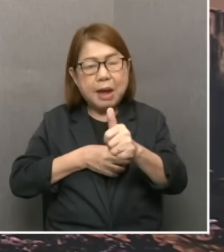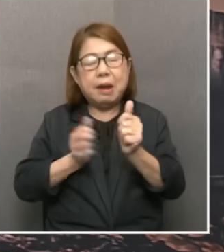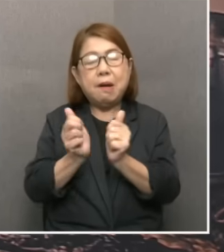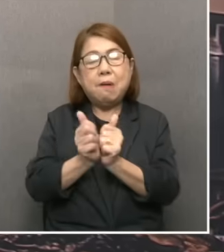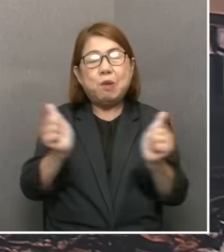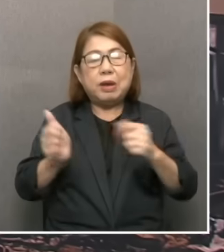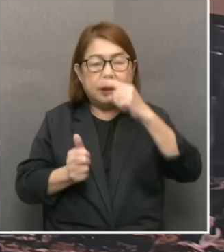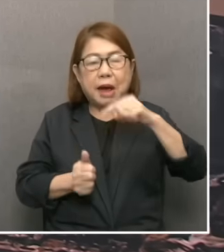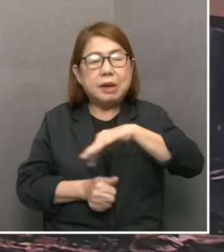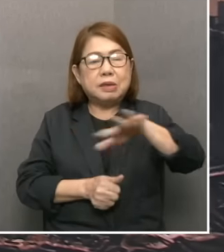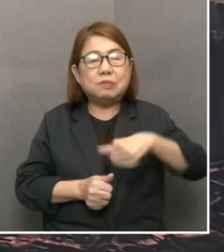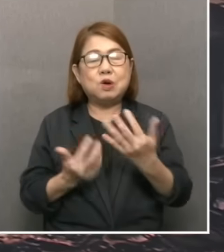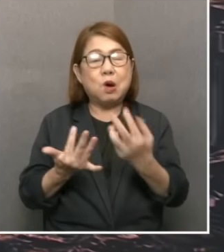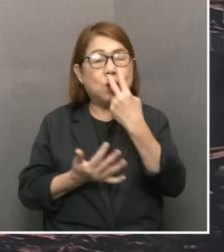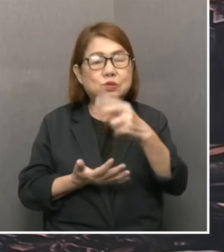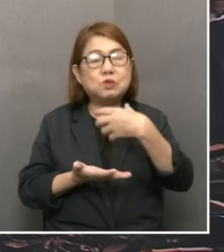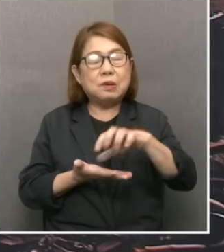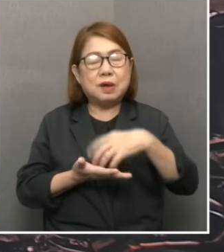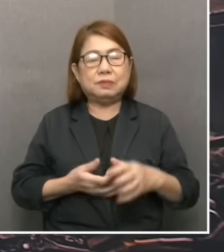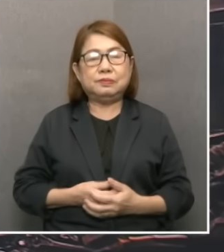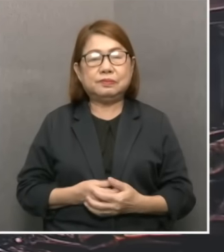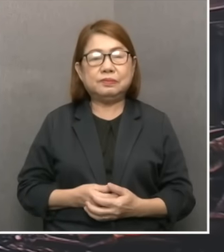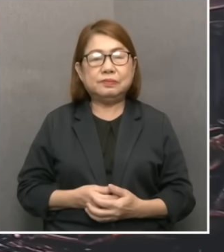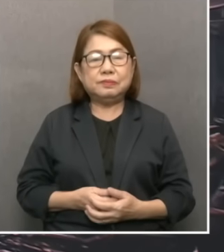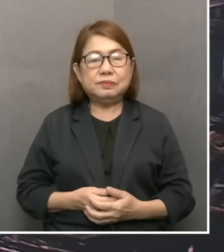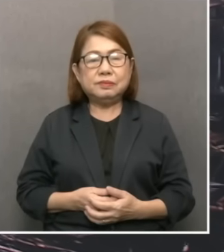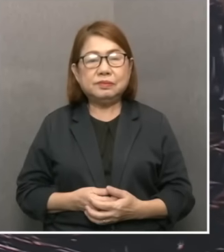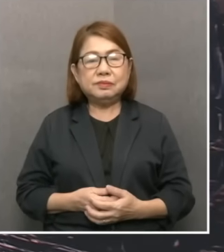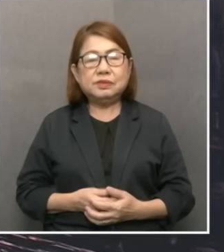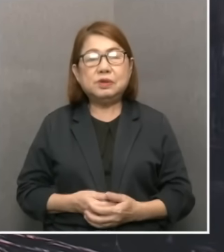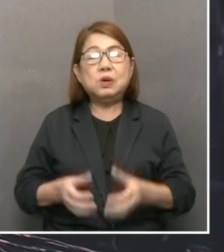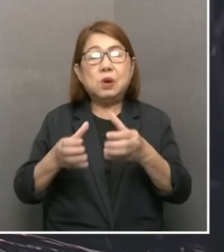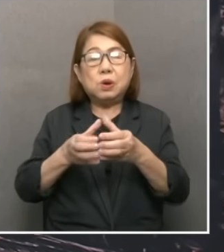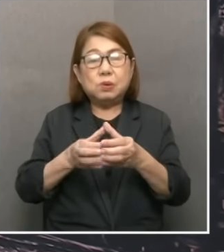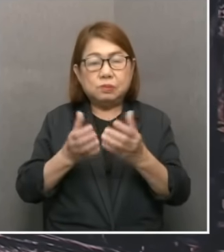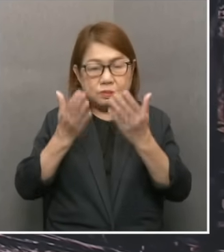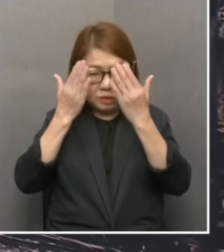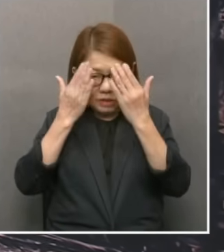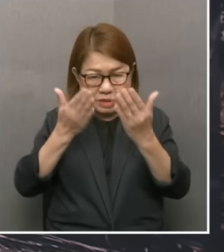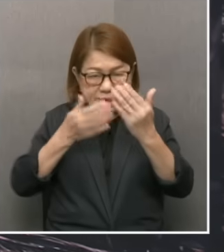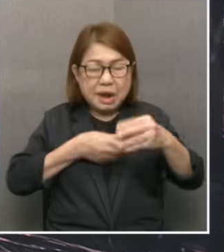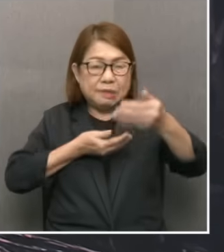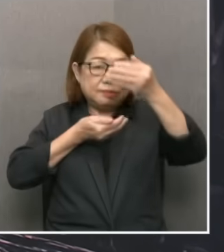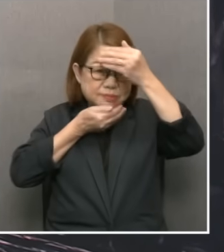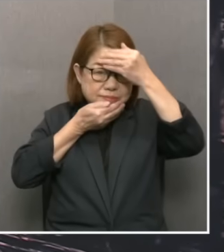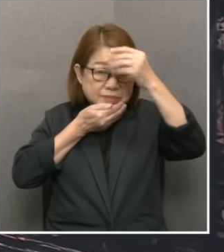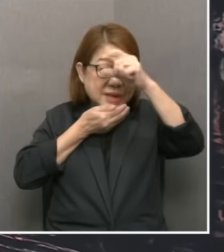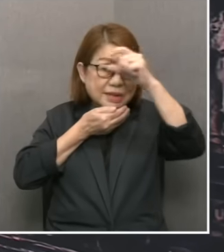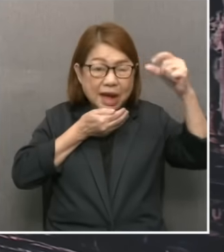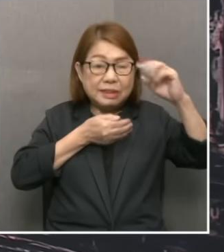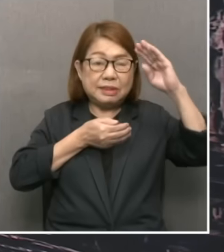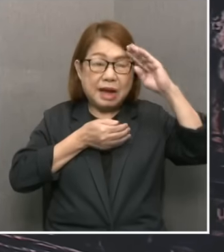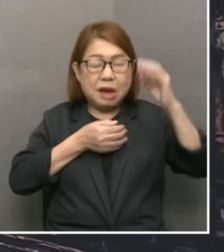เรามาสรุปสถานการณ์พร้อมกันเลยค่ะมาดูความเคลื่อนไหวจากทางทางฝั่งของกลุ่มฮามาสกันก่อนนะคะล่าสุดทางโฆษก